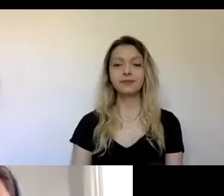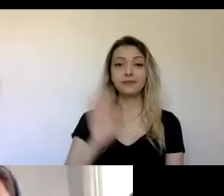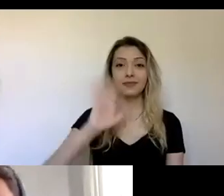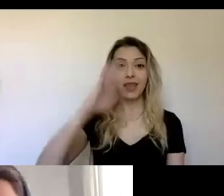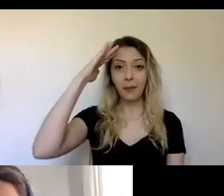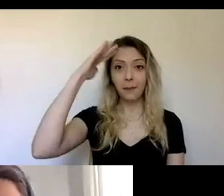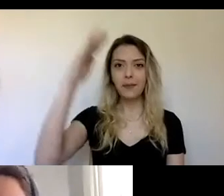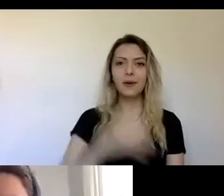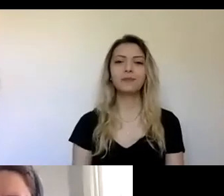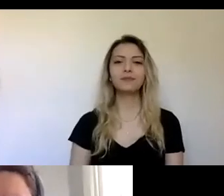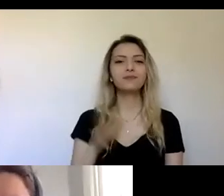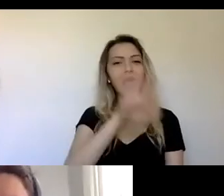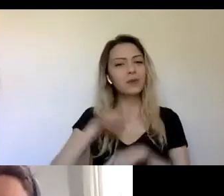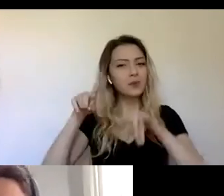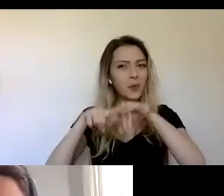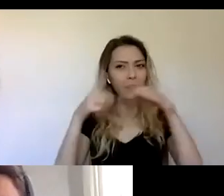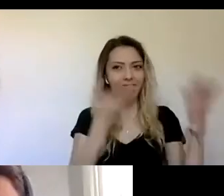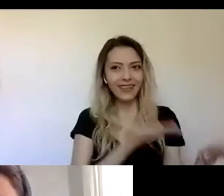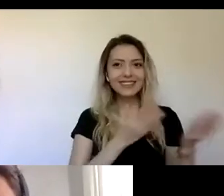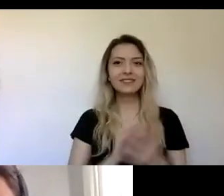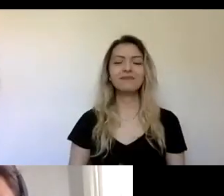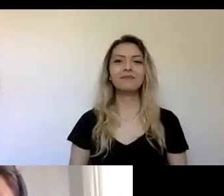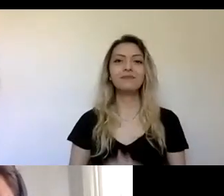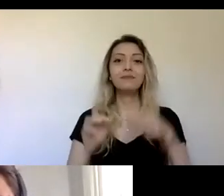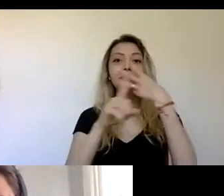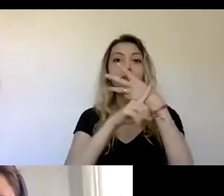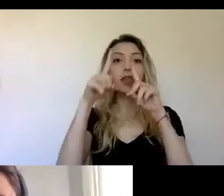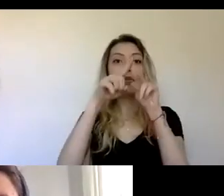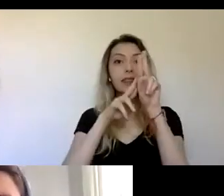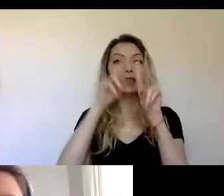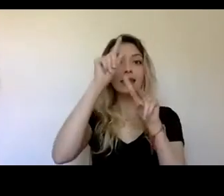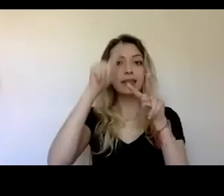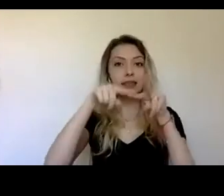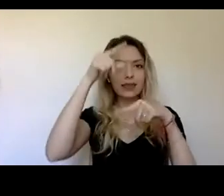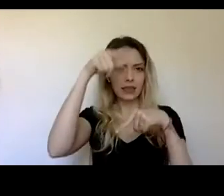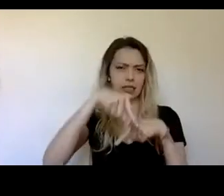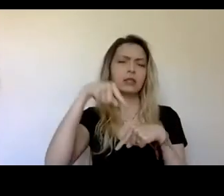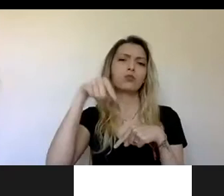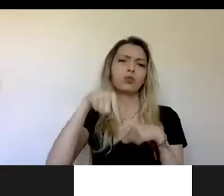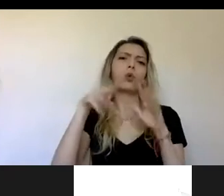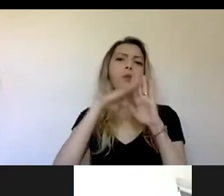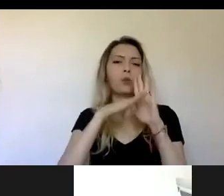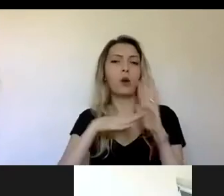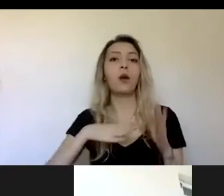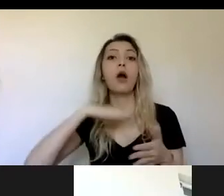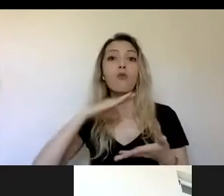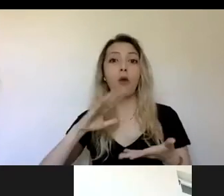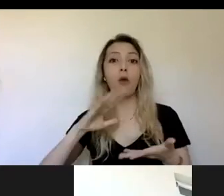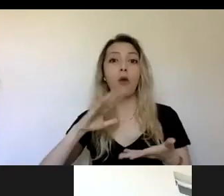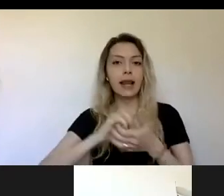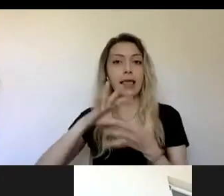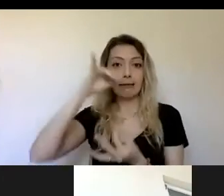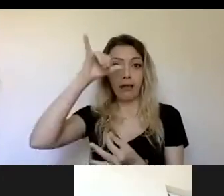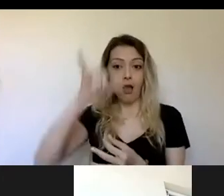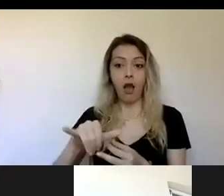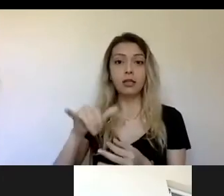Merhabalar, hepiniz hoş geldiniz. Etkiniz AB programının İnsan Hakları İzleme ve Göstergeler